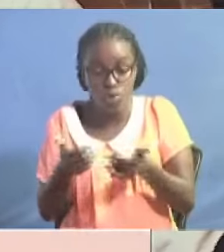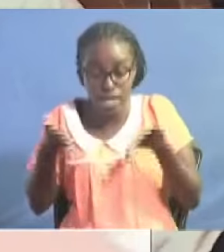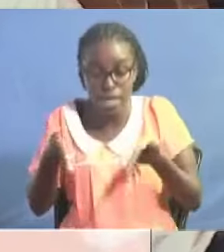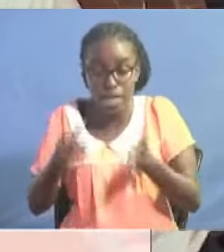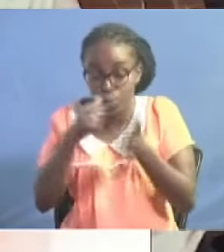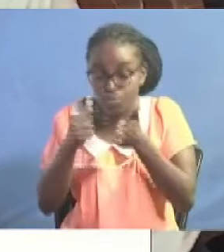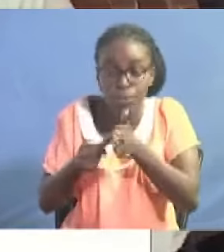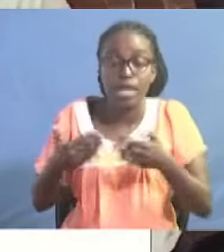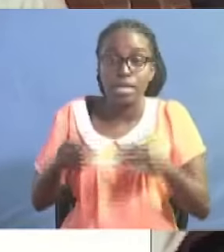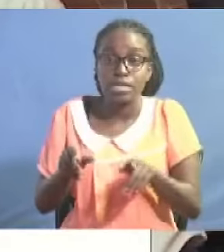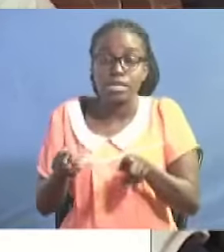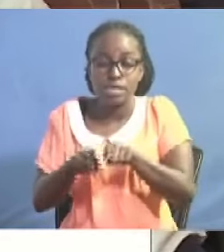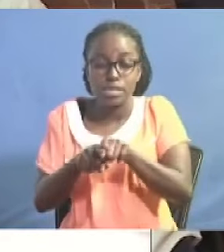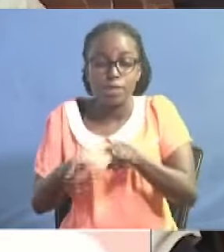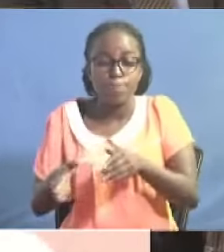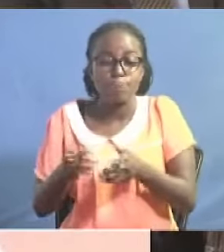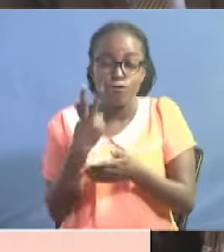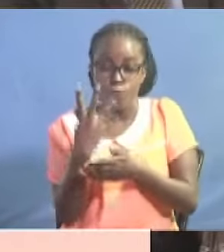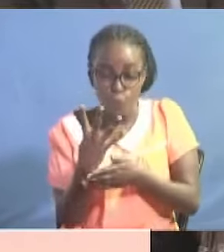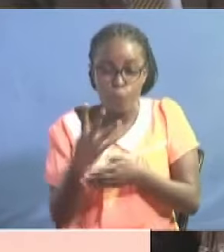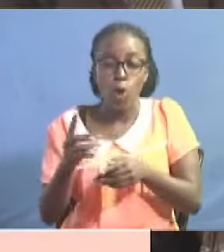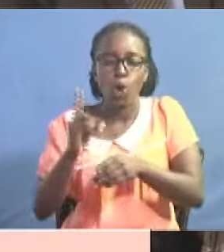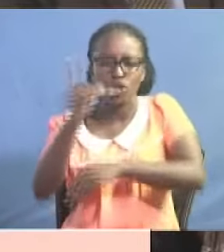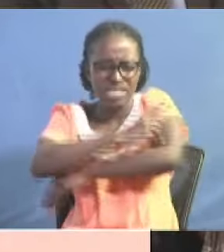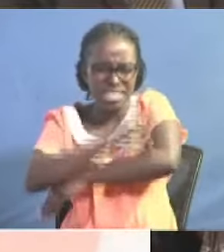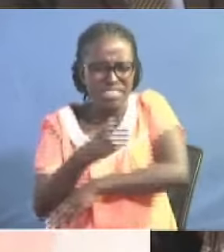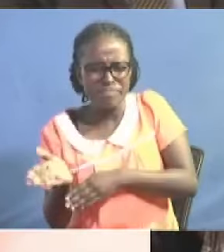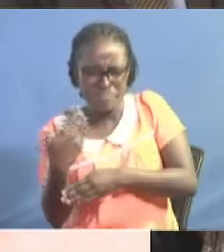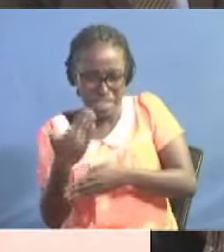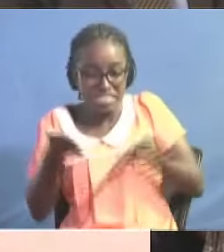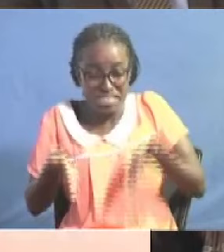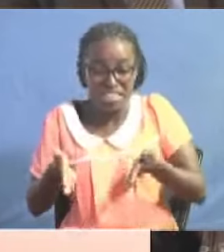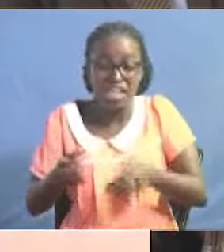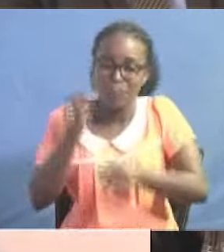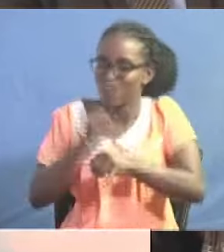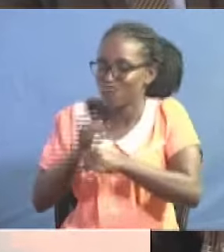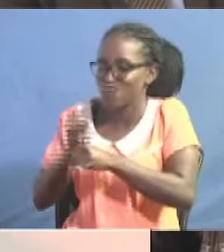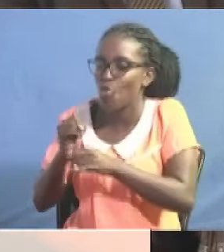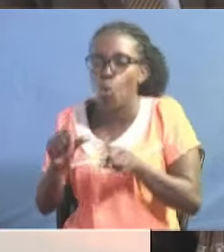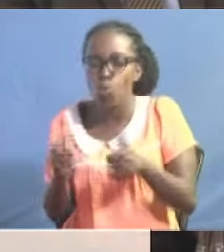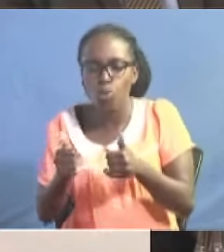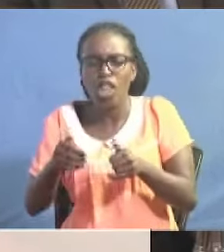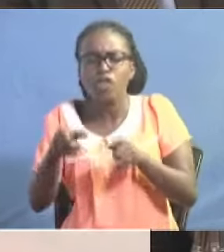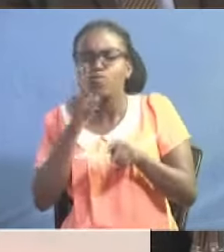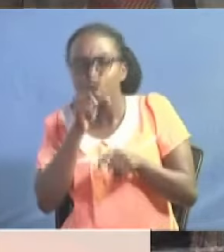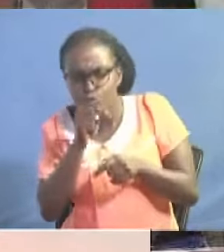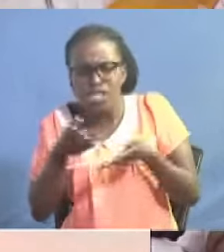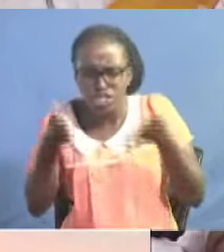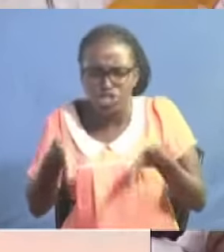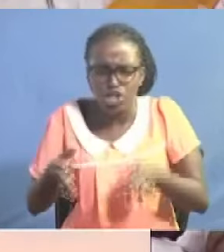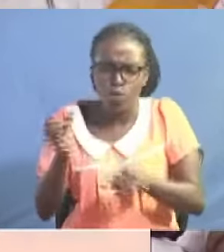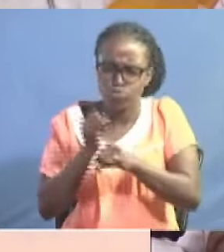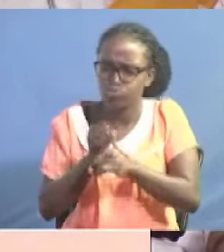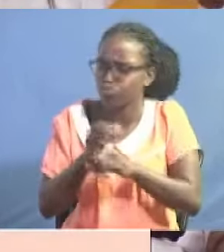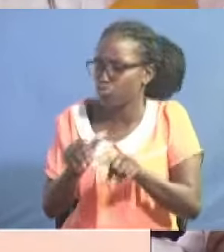kazi siku nne zilizopita kwa kutofanya kazi vizuri, hivyo basi kumfanya kutotimiza ahadi zake alizoziweka kwa Wakenya.